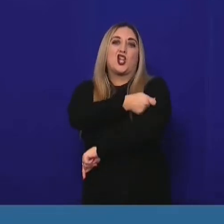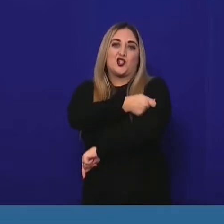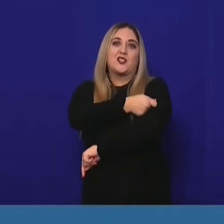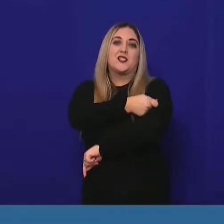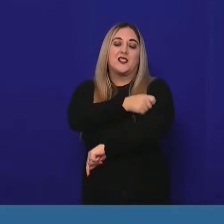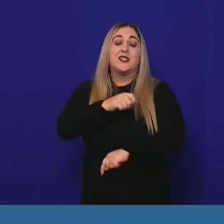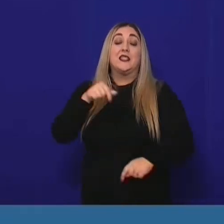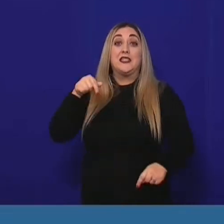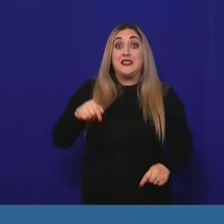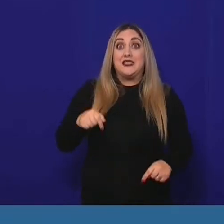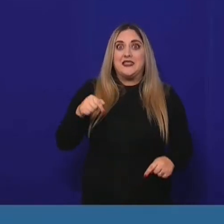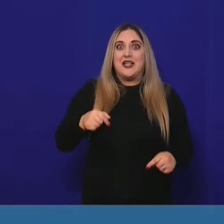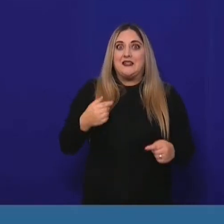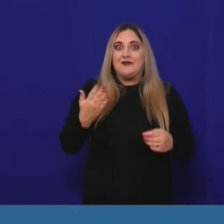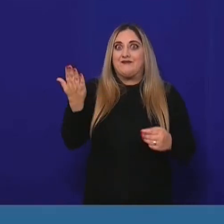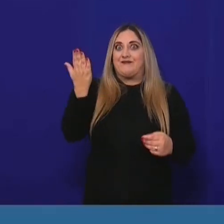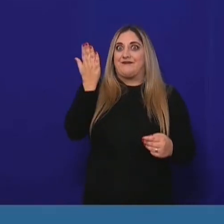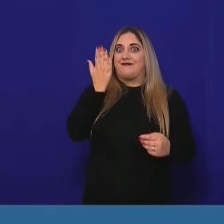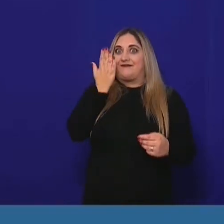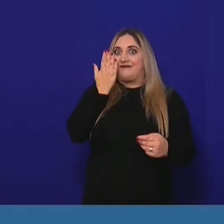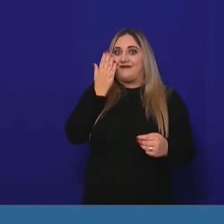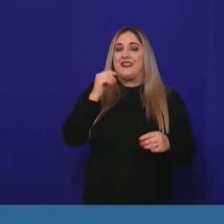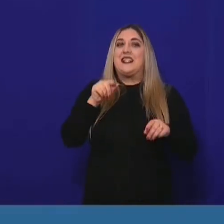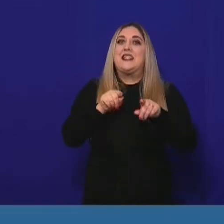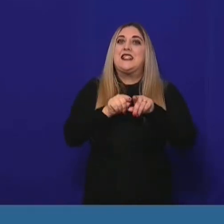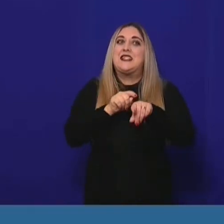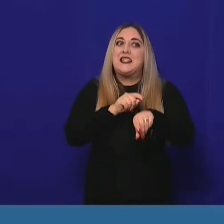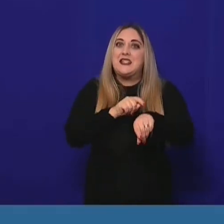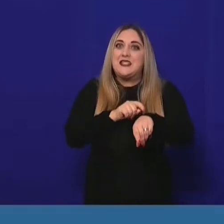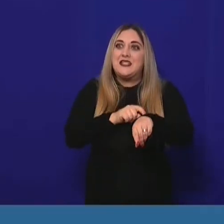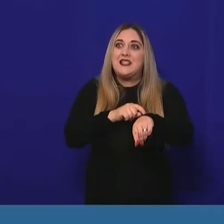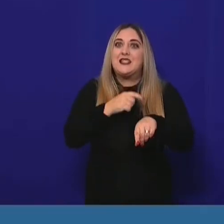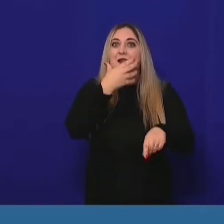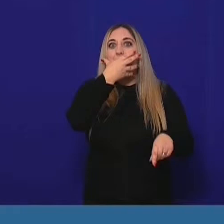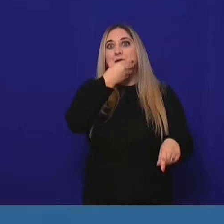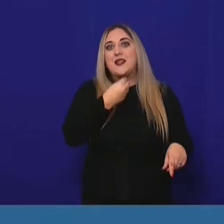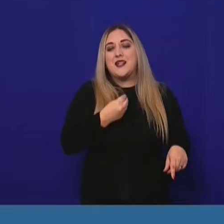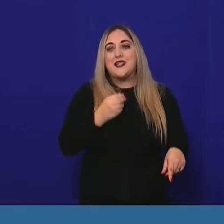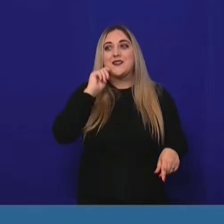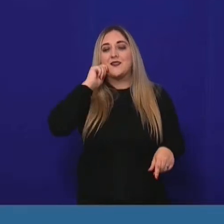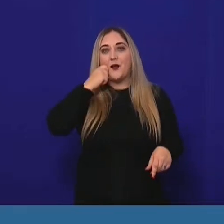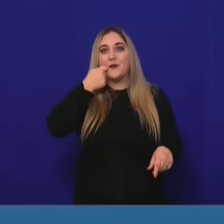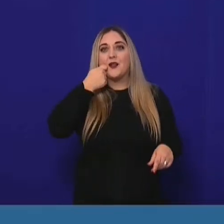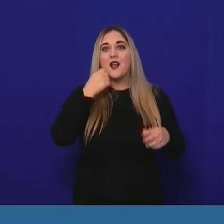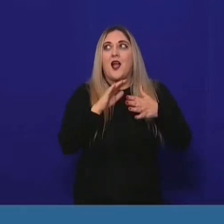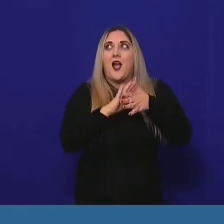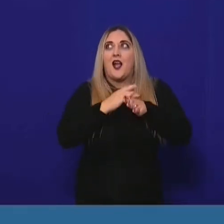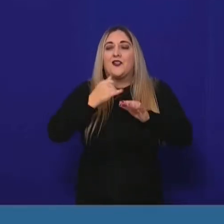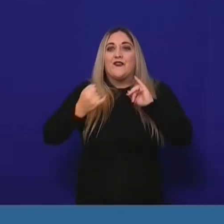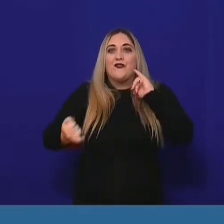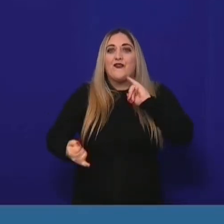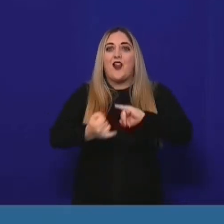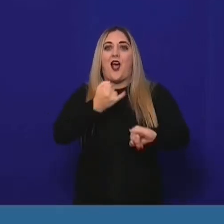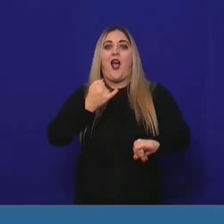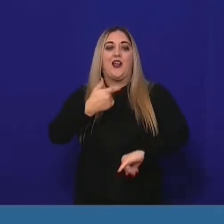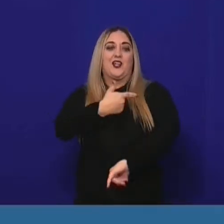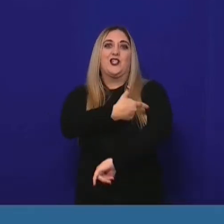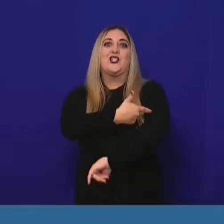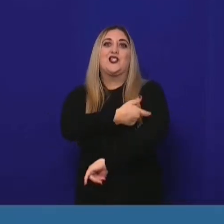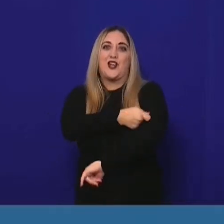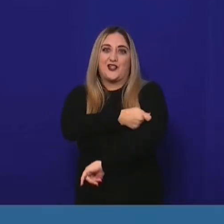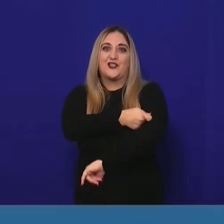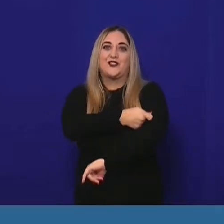issa propju hija żmien sabiħ tal-miliet li wkoll niċċelebraw li waslet din it-tilqima